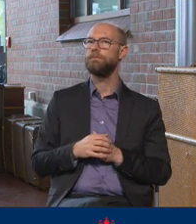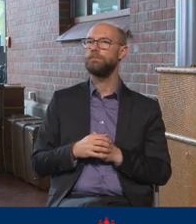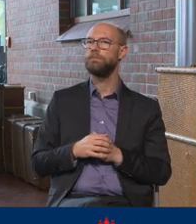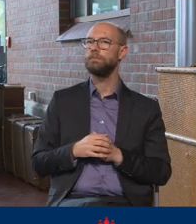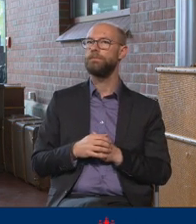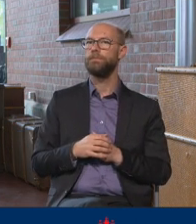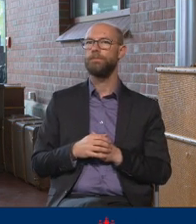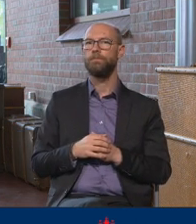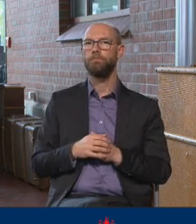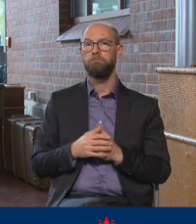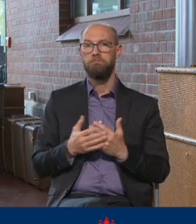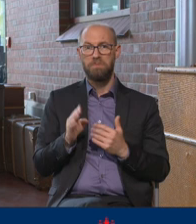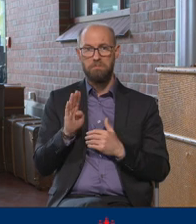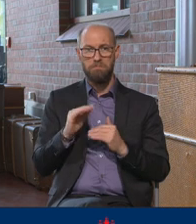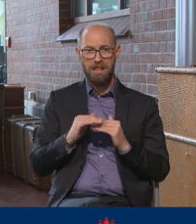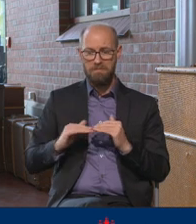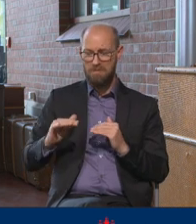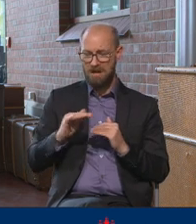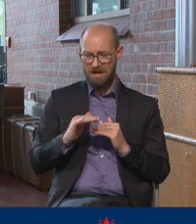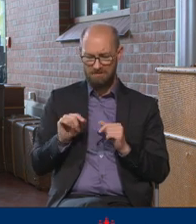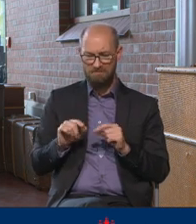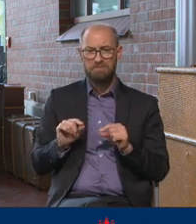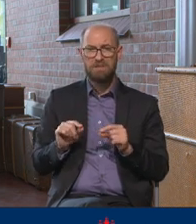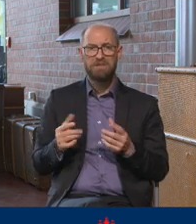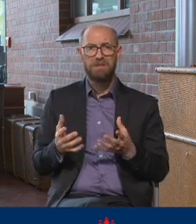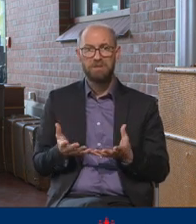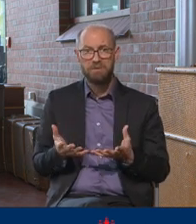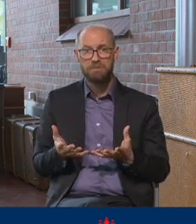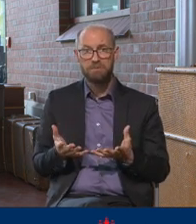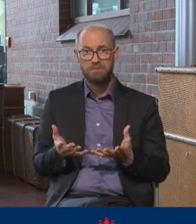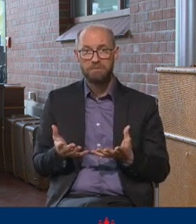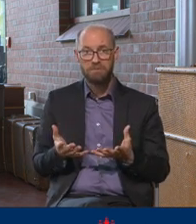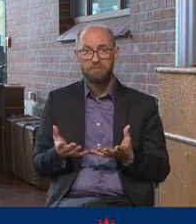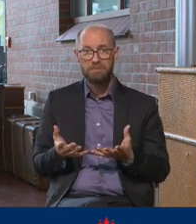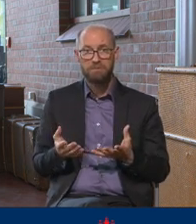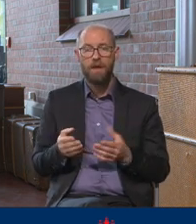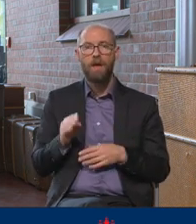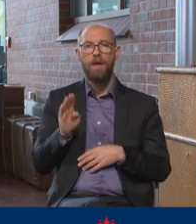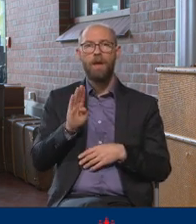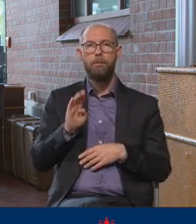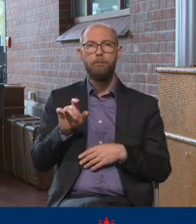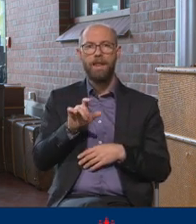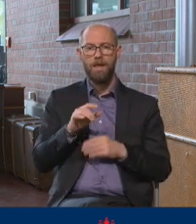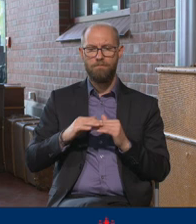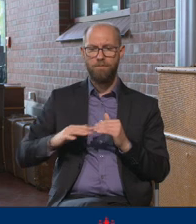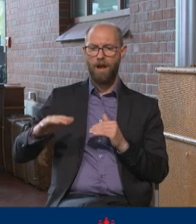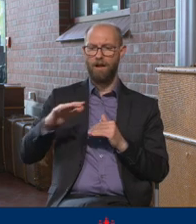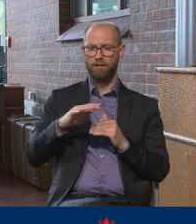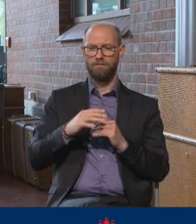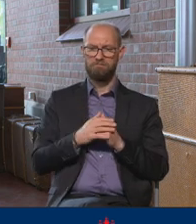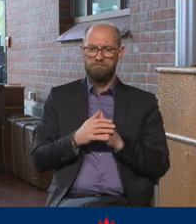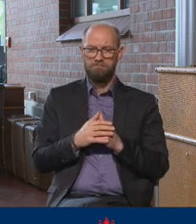was ist denn der bilder park es der villa park ging das spiel zu sehen wie der